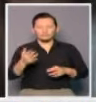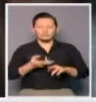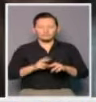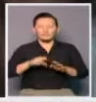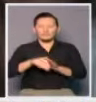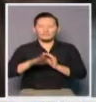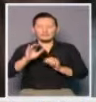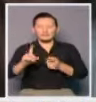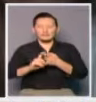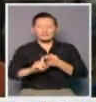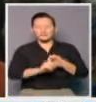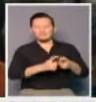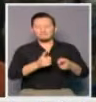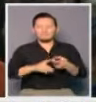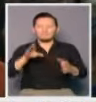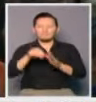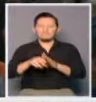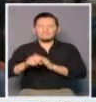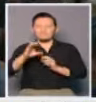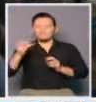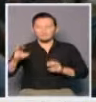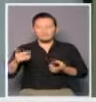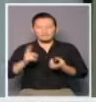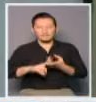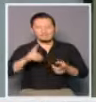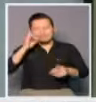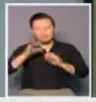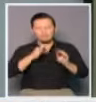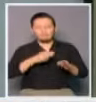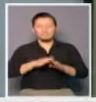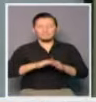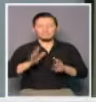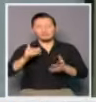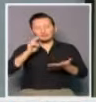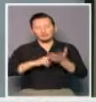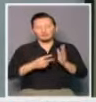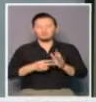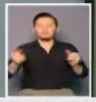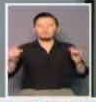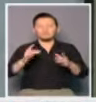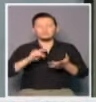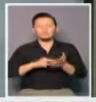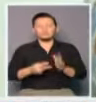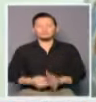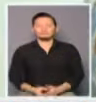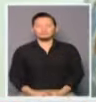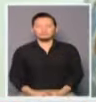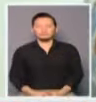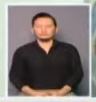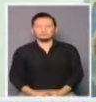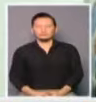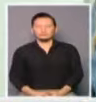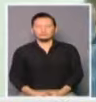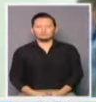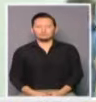сотрудничая с вузами, входящими в состав ассоциации, заранее обсудил и согласовал план работы на предстоящий год. Больше